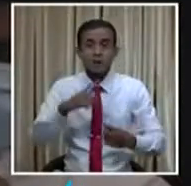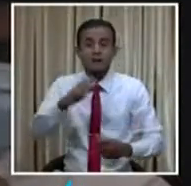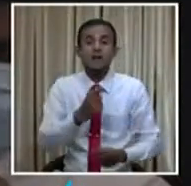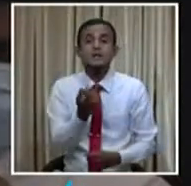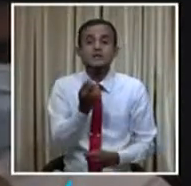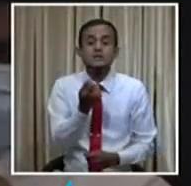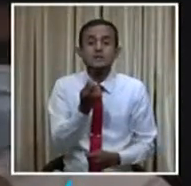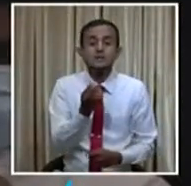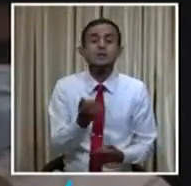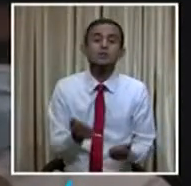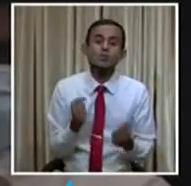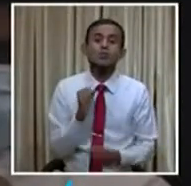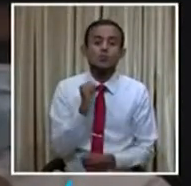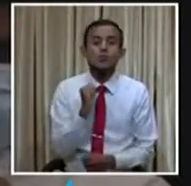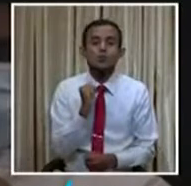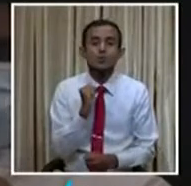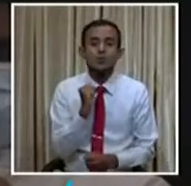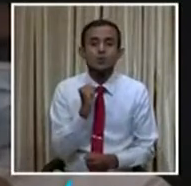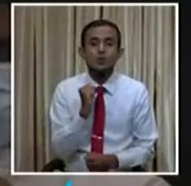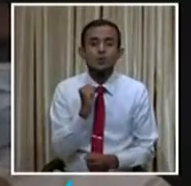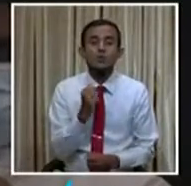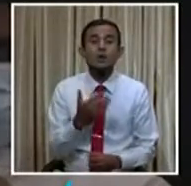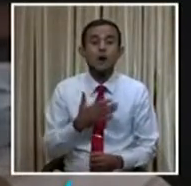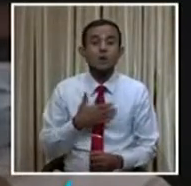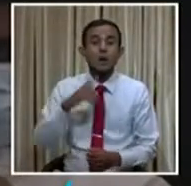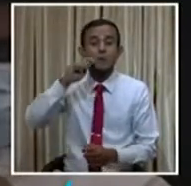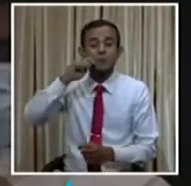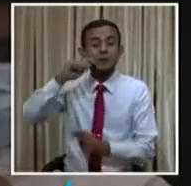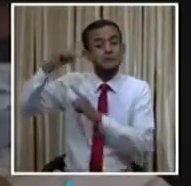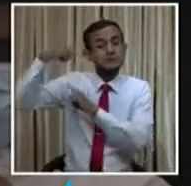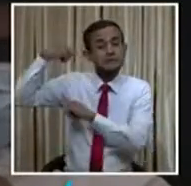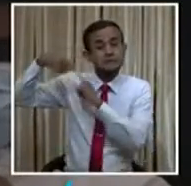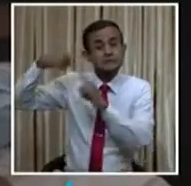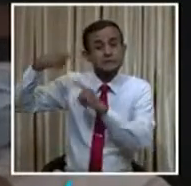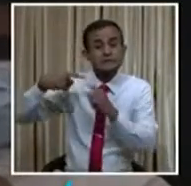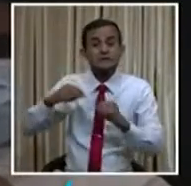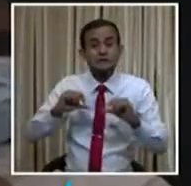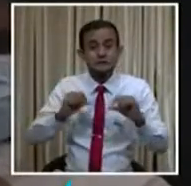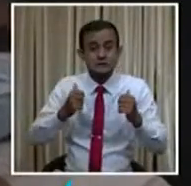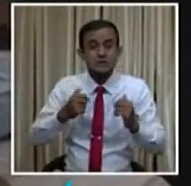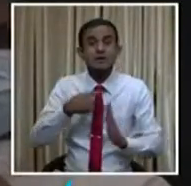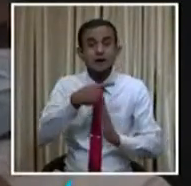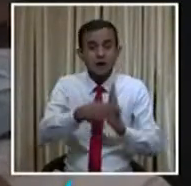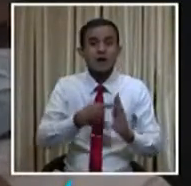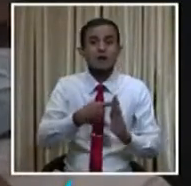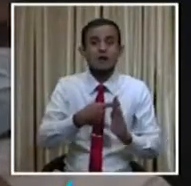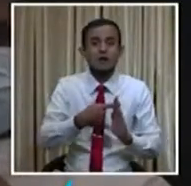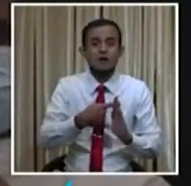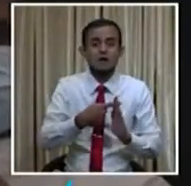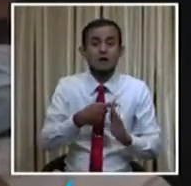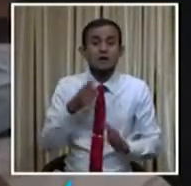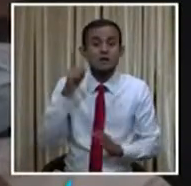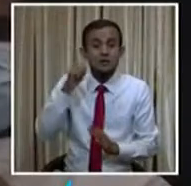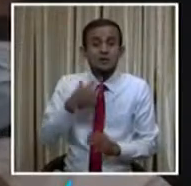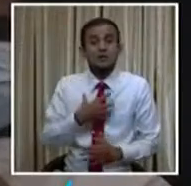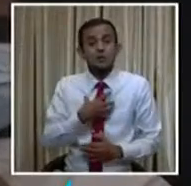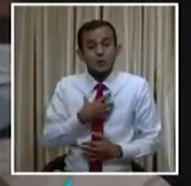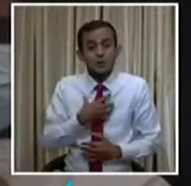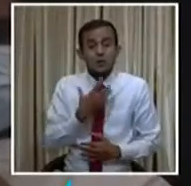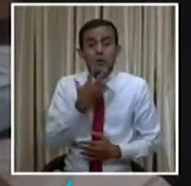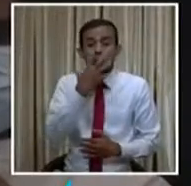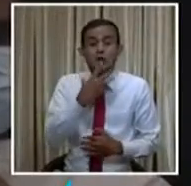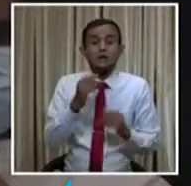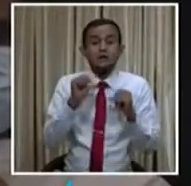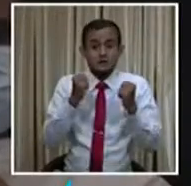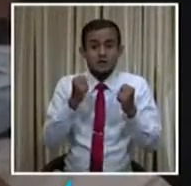වලින් මොනව කරන්නද මේක අපේ මුතුන් මිත්තෝ ජීවත් වෙච්ච රට ඒගොල්ලන් හුස්ම ගත්ත ප්‍රාණ